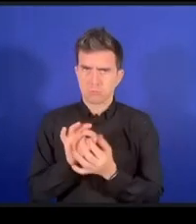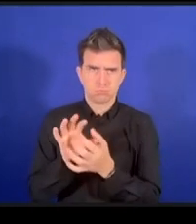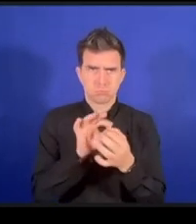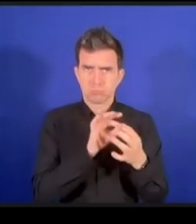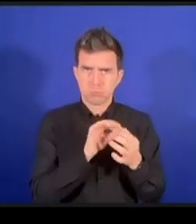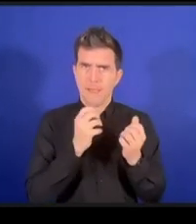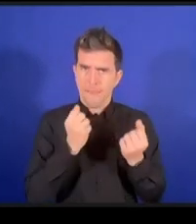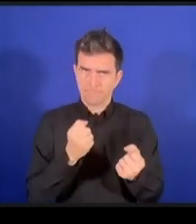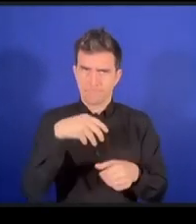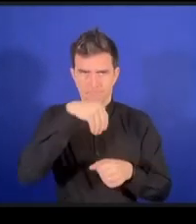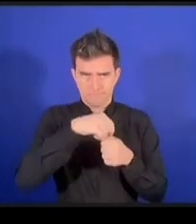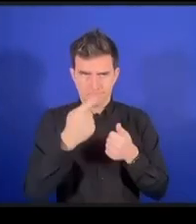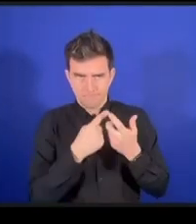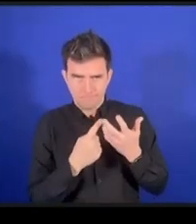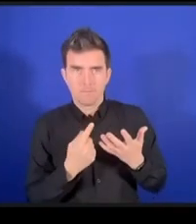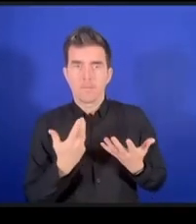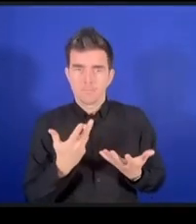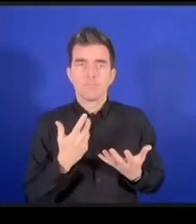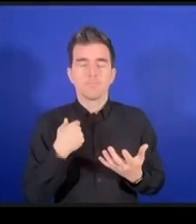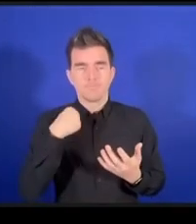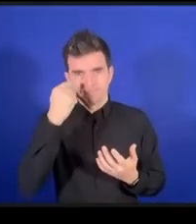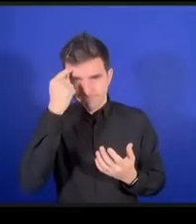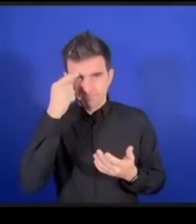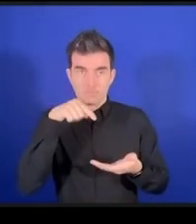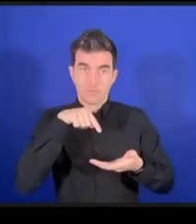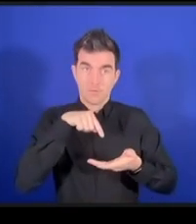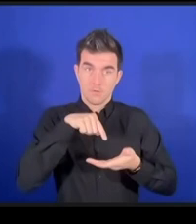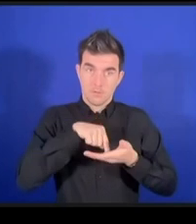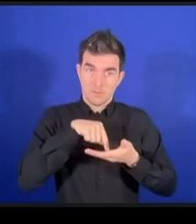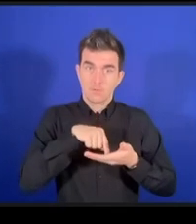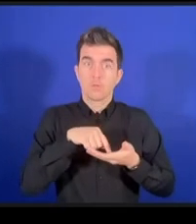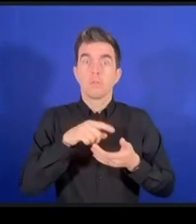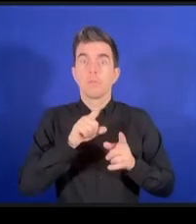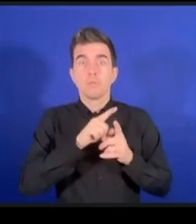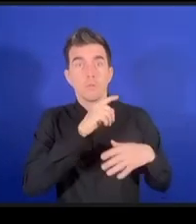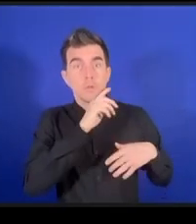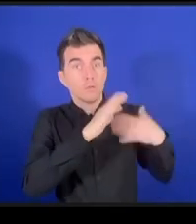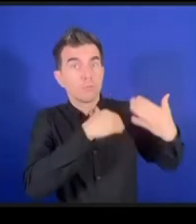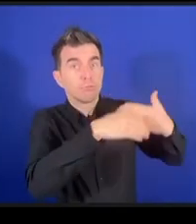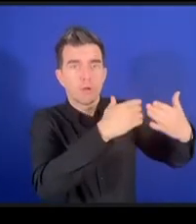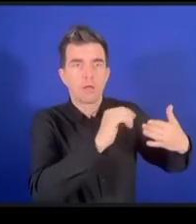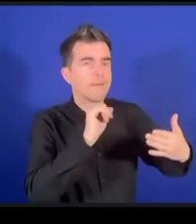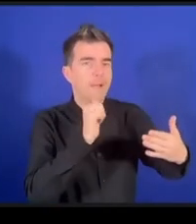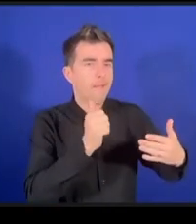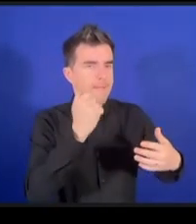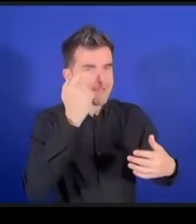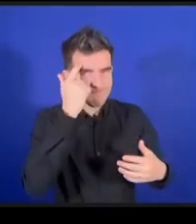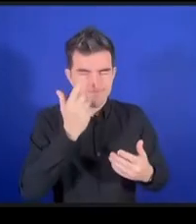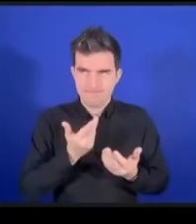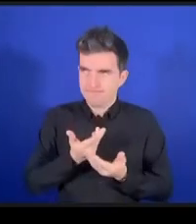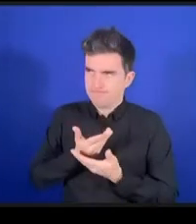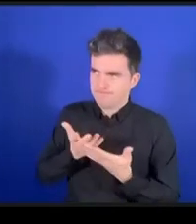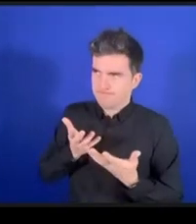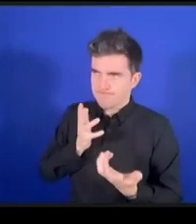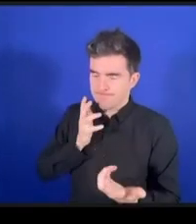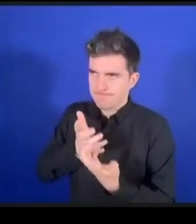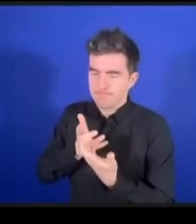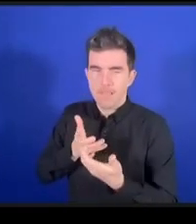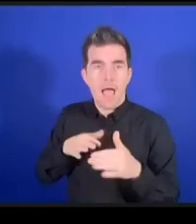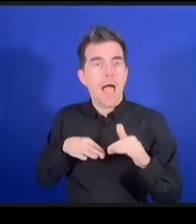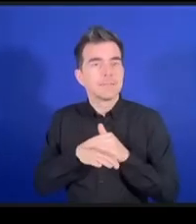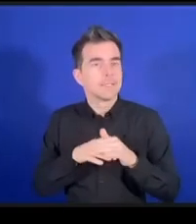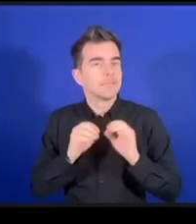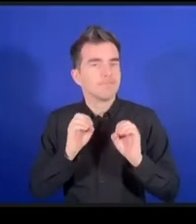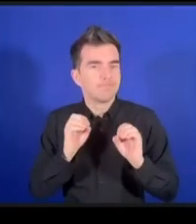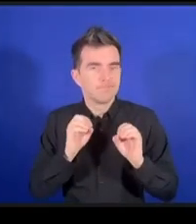сожалению зачастую контент не всегда доступен для инвалидов так как они